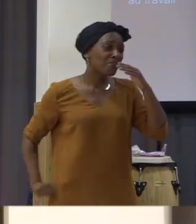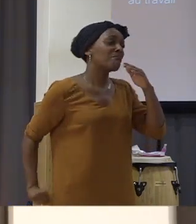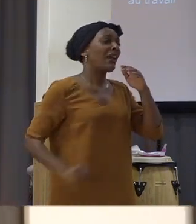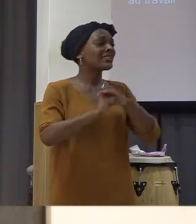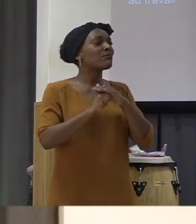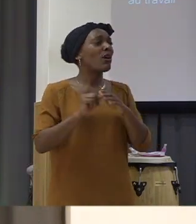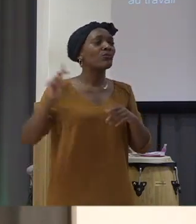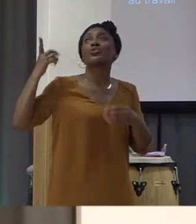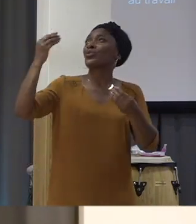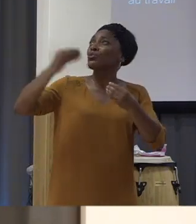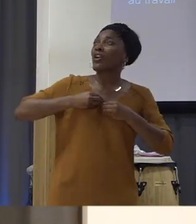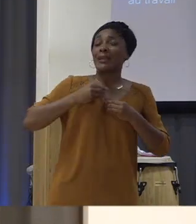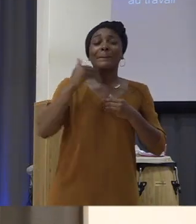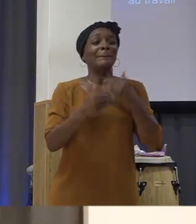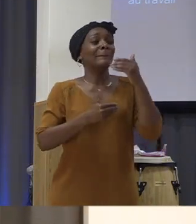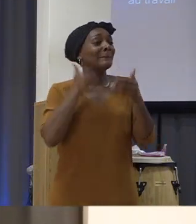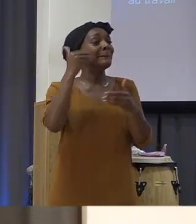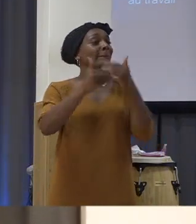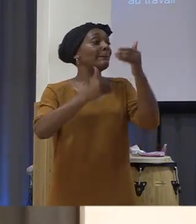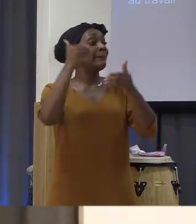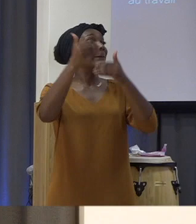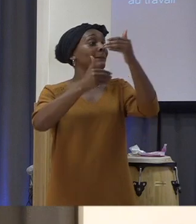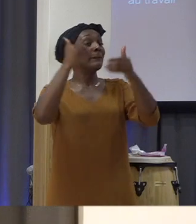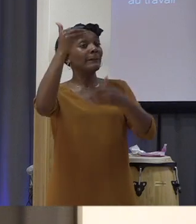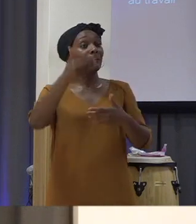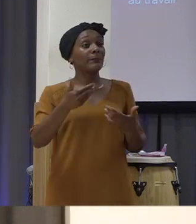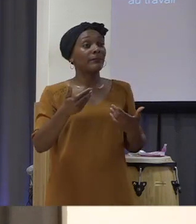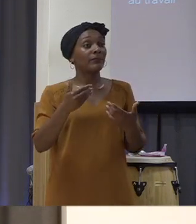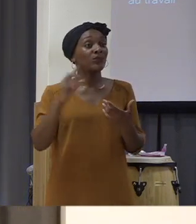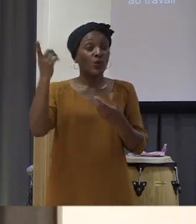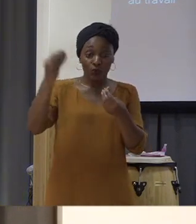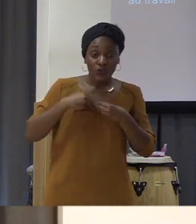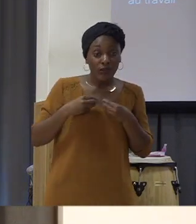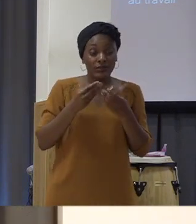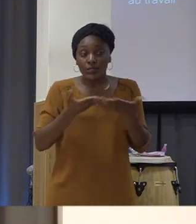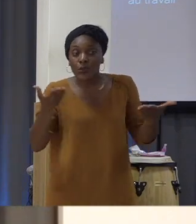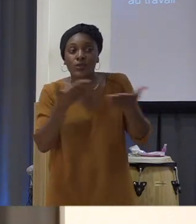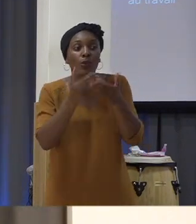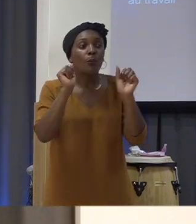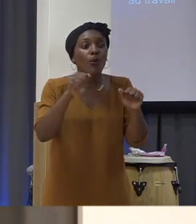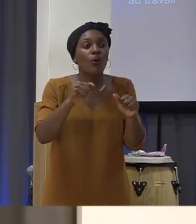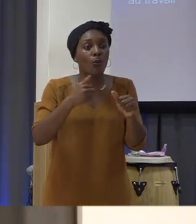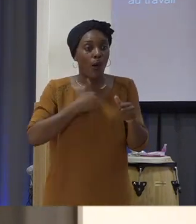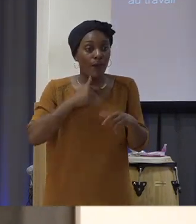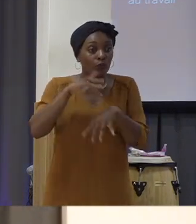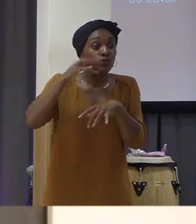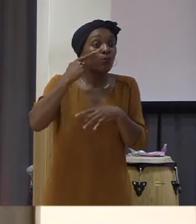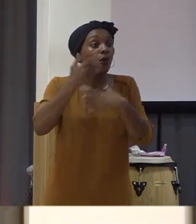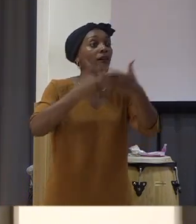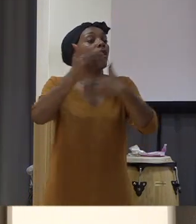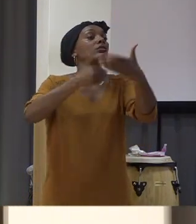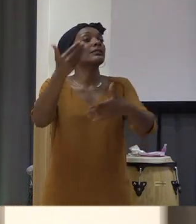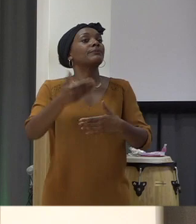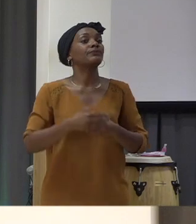progresser. Dieu va placer des circonstances qui vont nous faire progresser. Alors peut-être